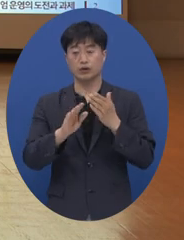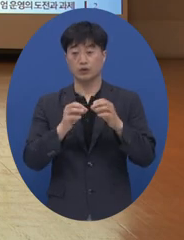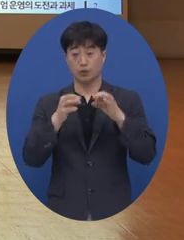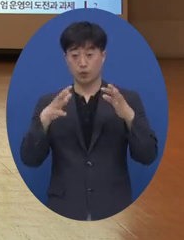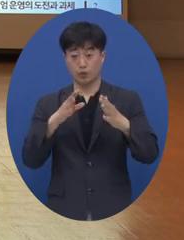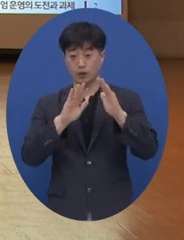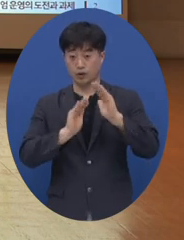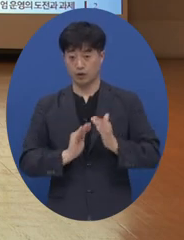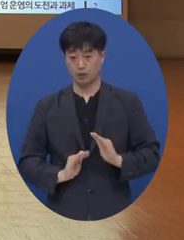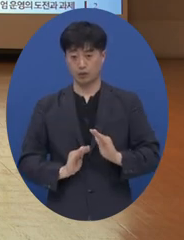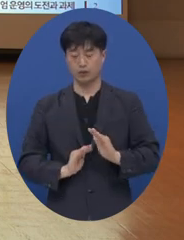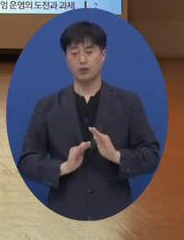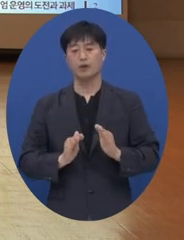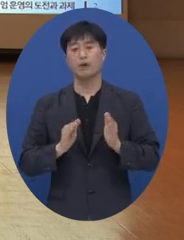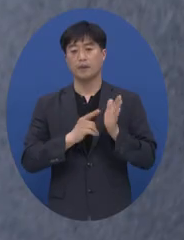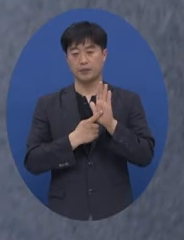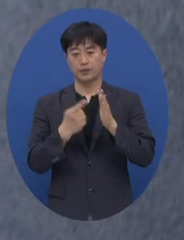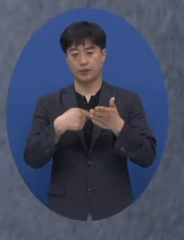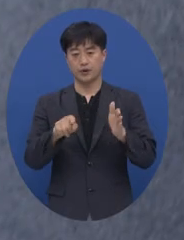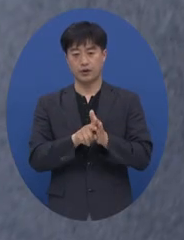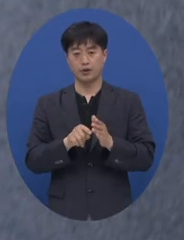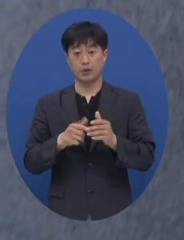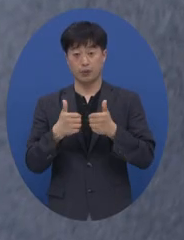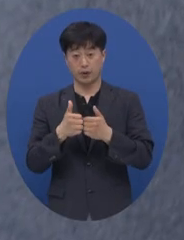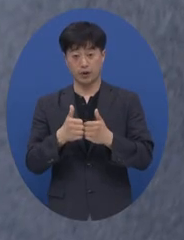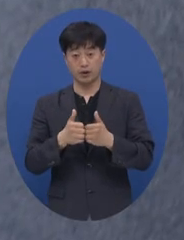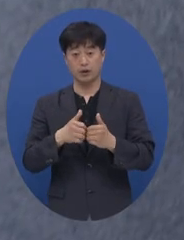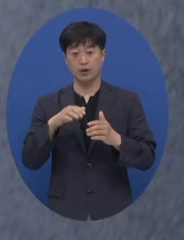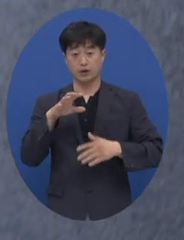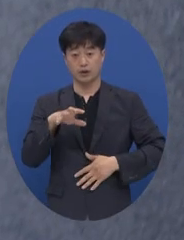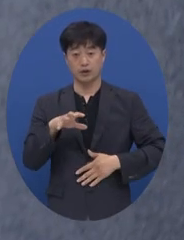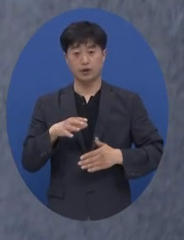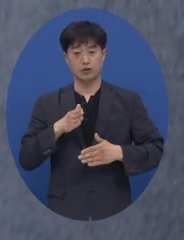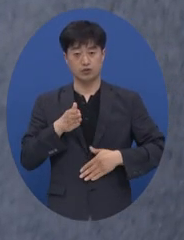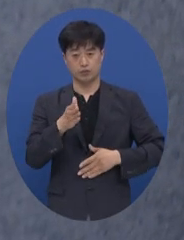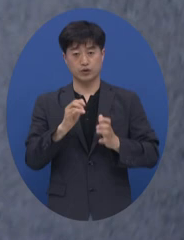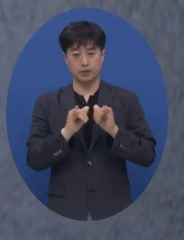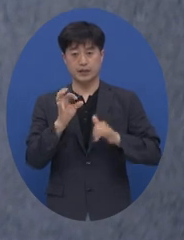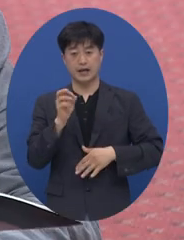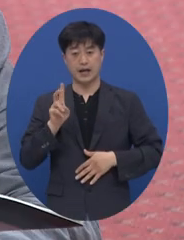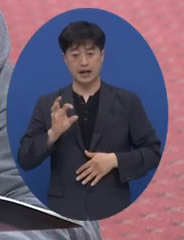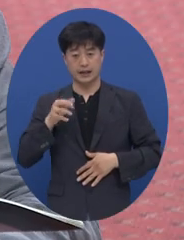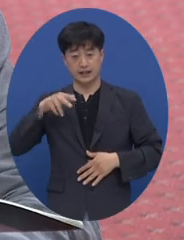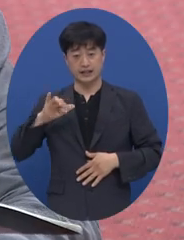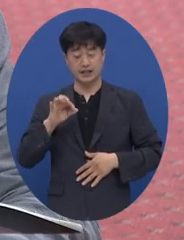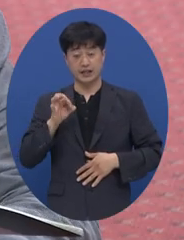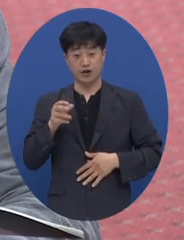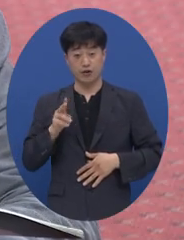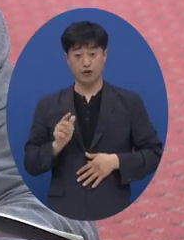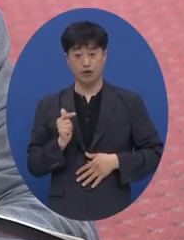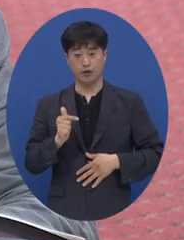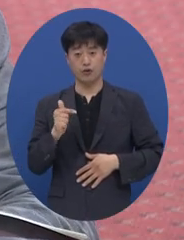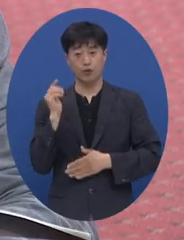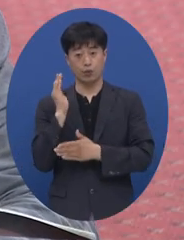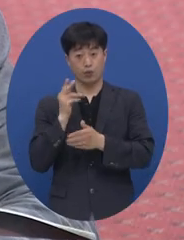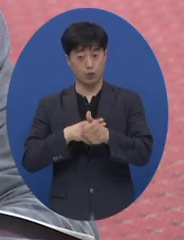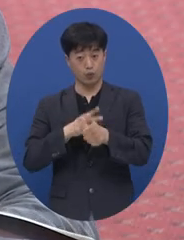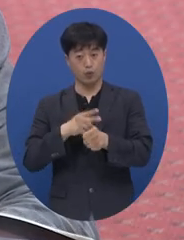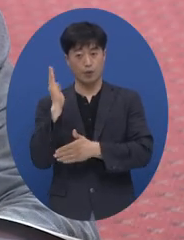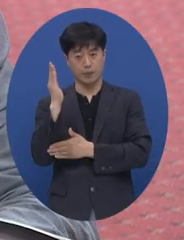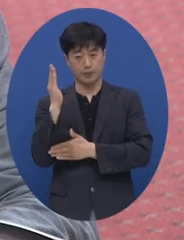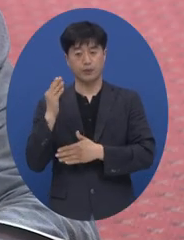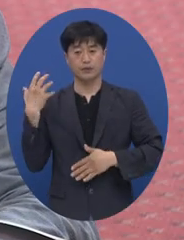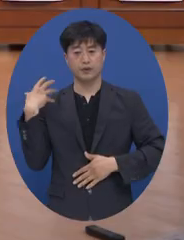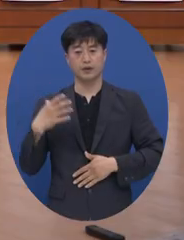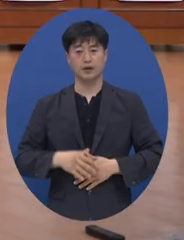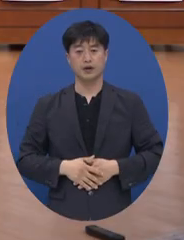논의된 내용을 공론화하기 위한 자리입니다. 토론회에서는 박물관 분야 전문가인 양지연 동덕여대 큐레이터학과 교수가 발제를